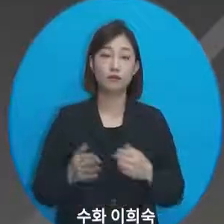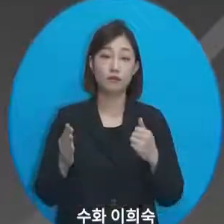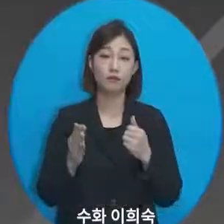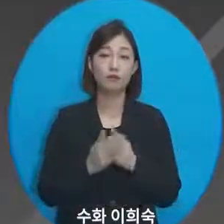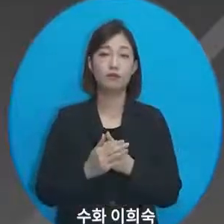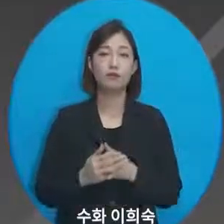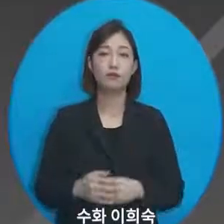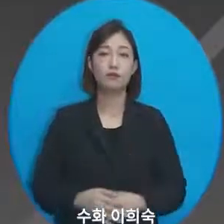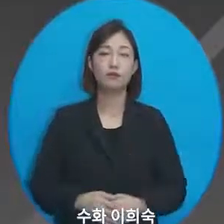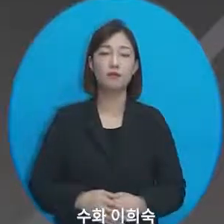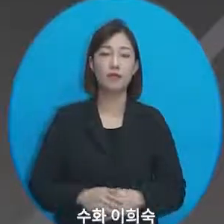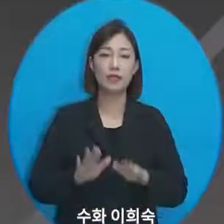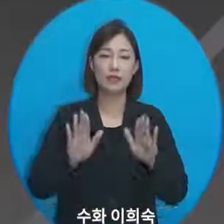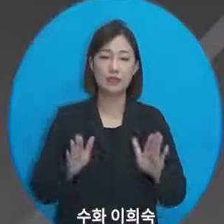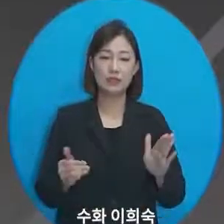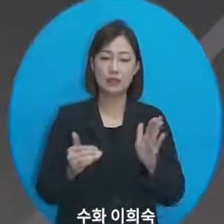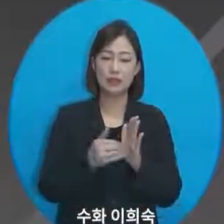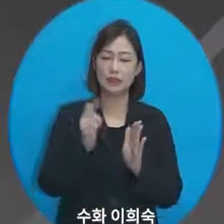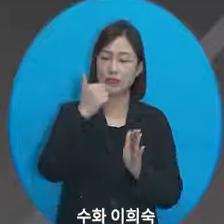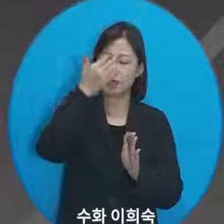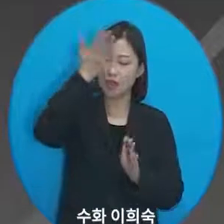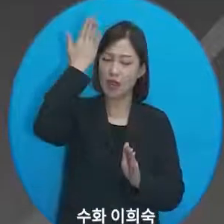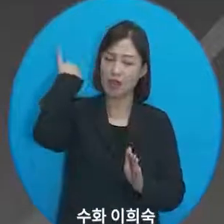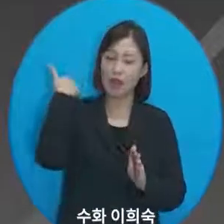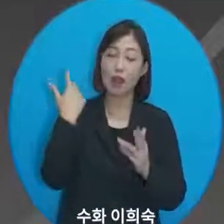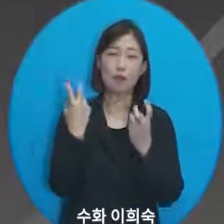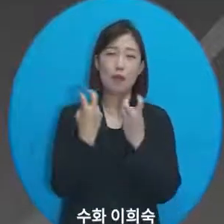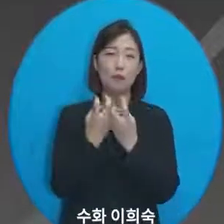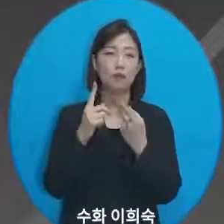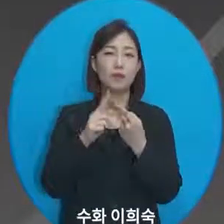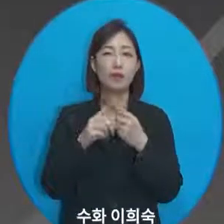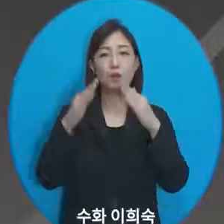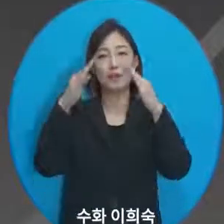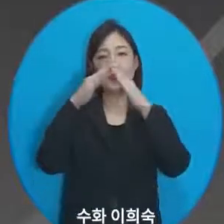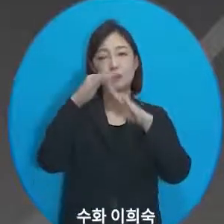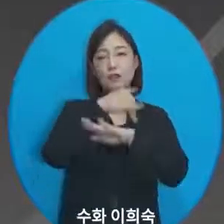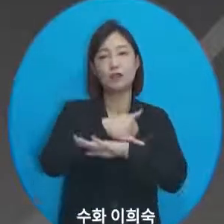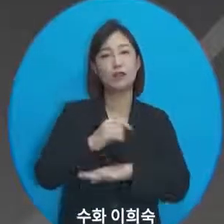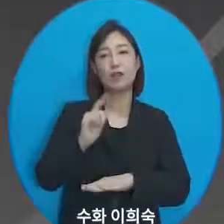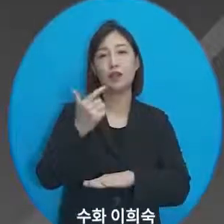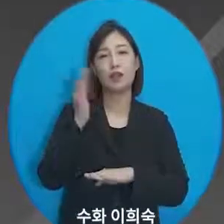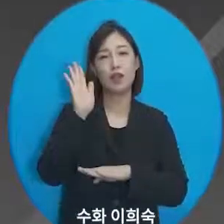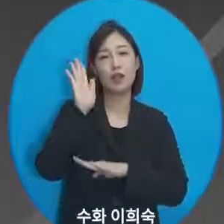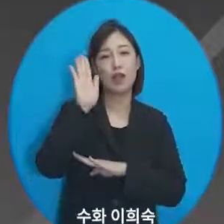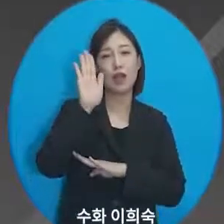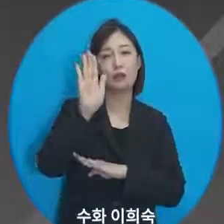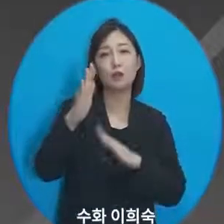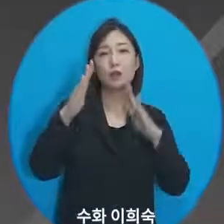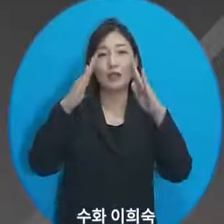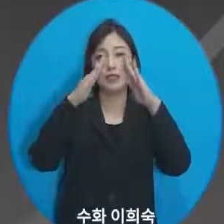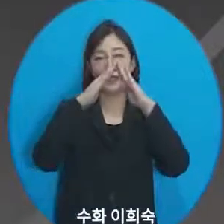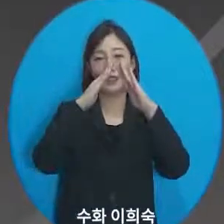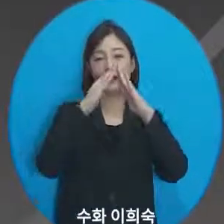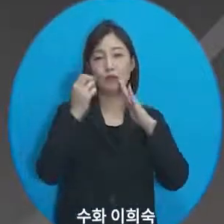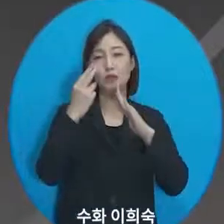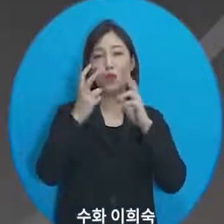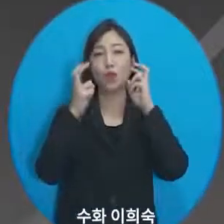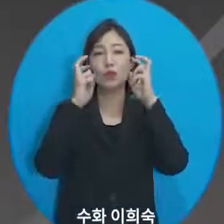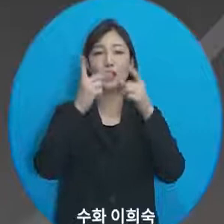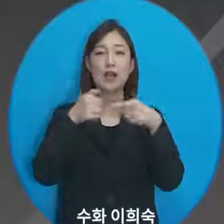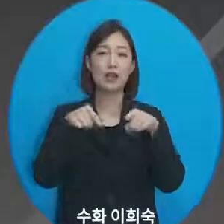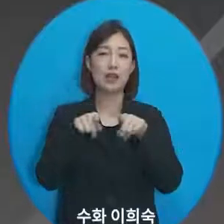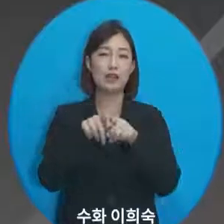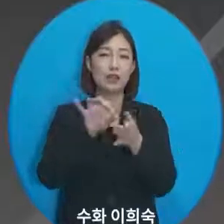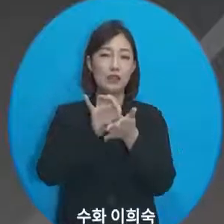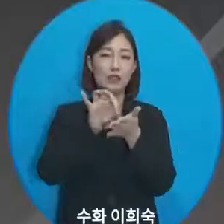때 지금까지 고전적 주거 개념에서 벗어나 집과 직장이 함께 어울릴 수 있는, 공존할